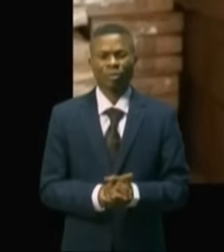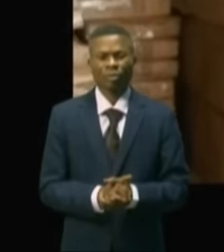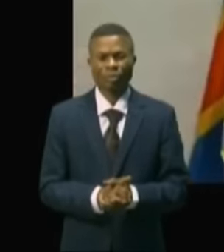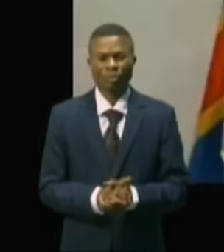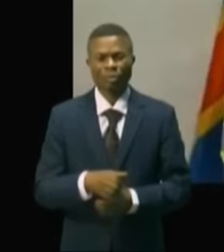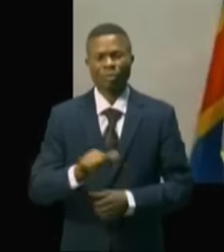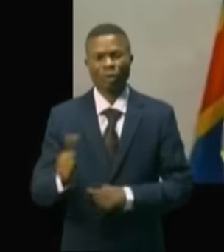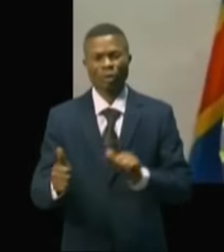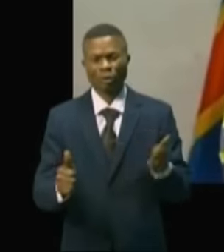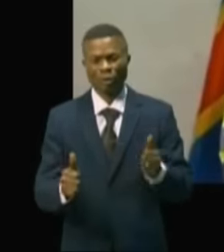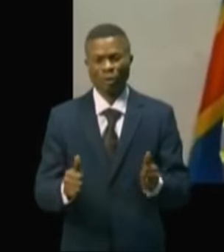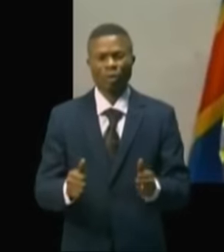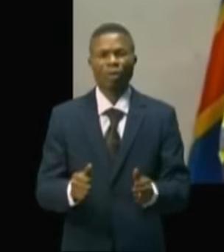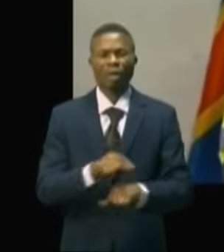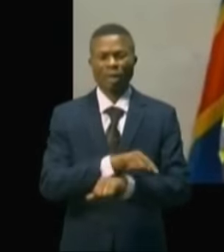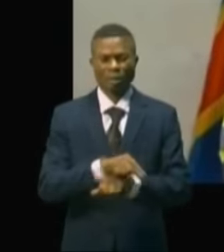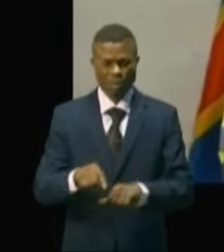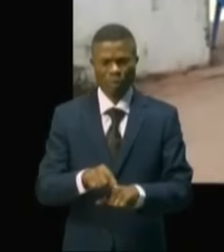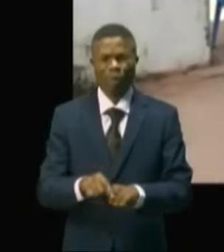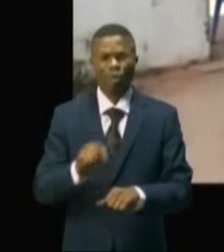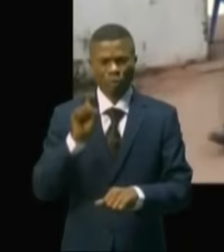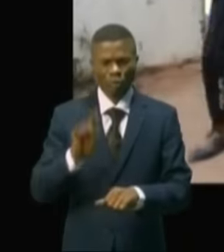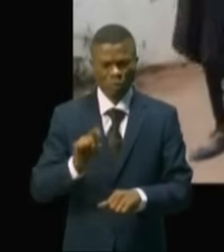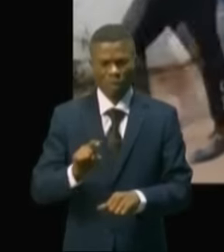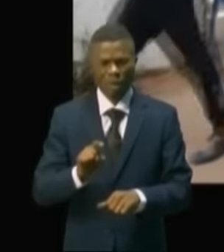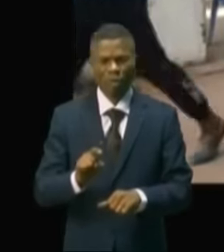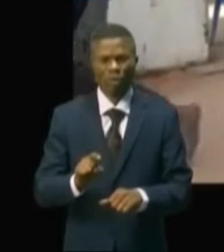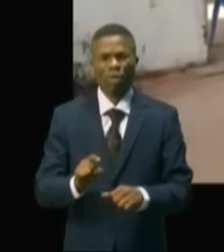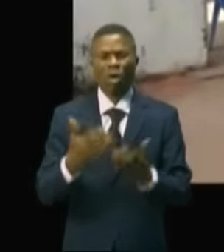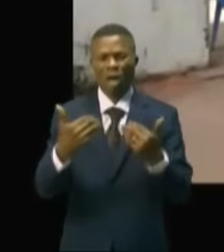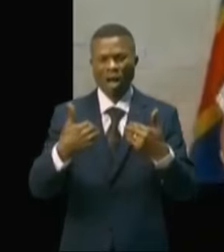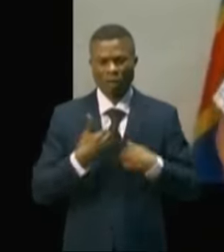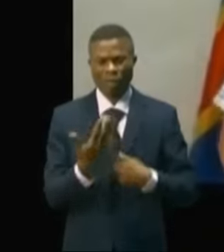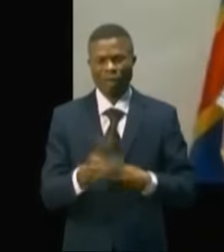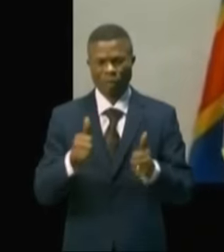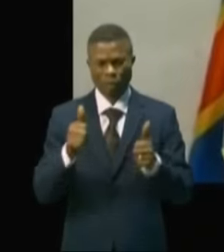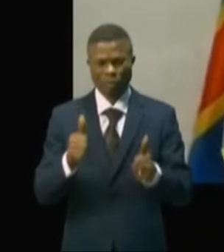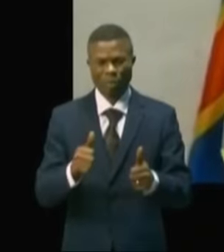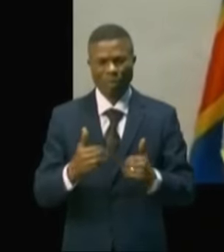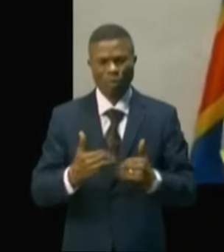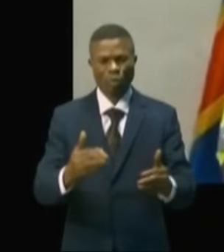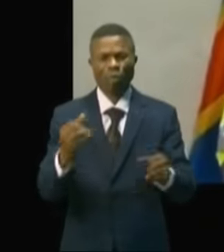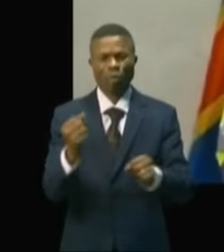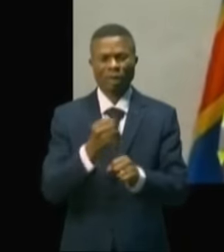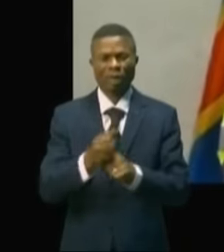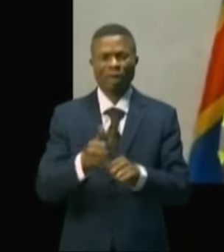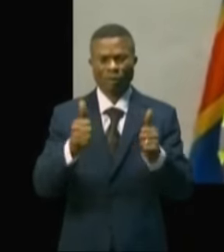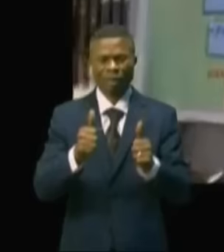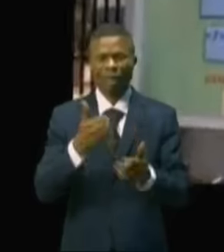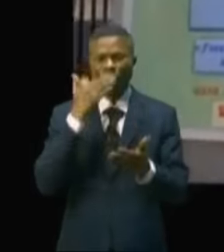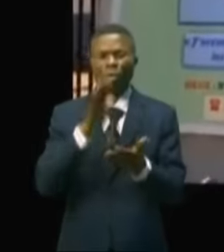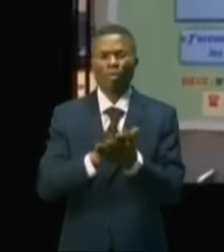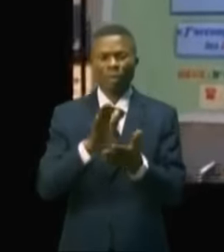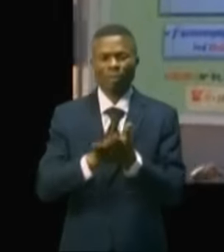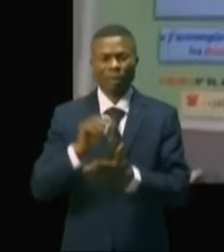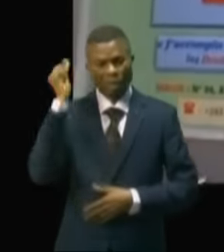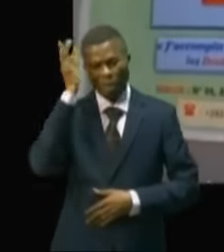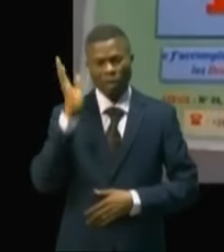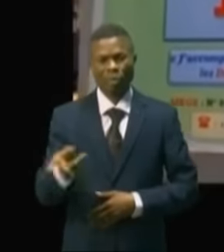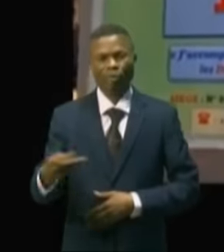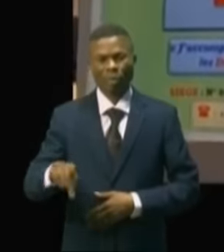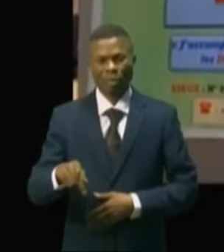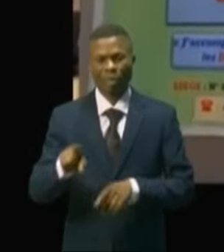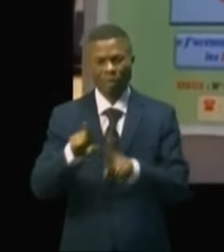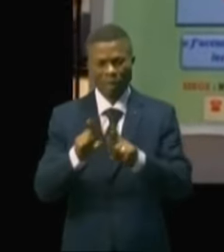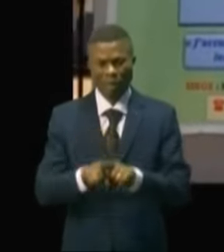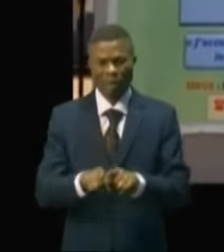certains imprimés qui peuvent nous être utiles. C'est des fonds de bois pour le gouvernement provincial et pour la région. Donc